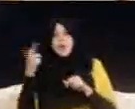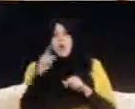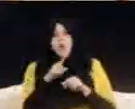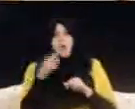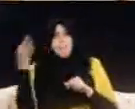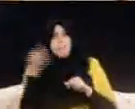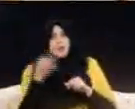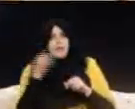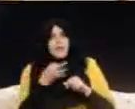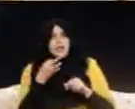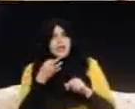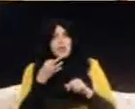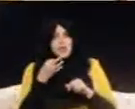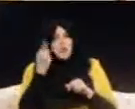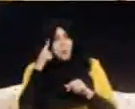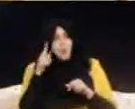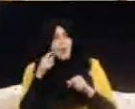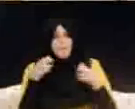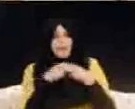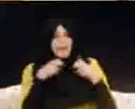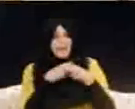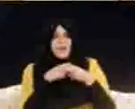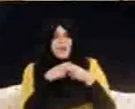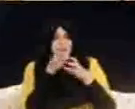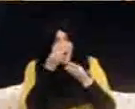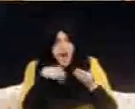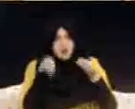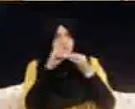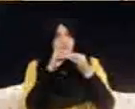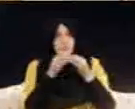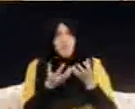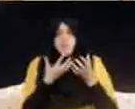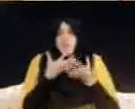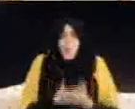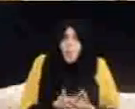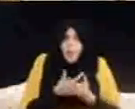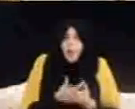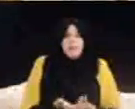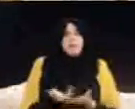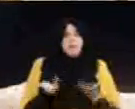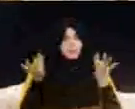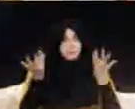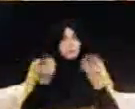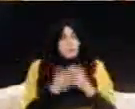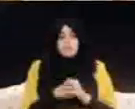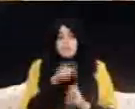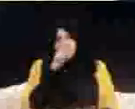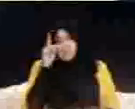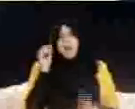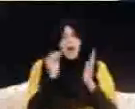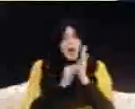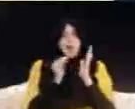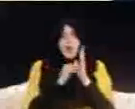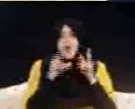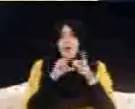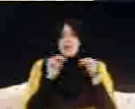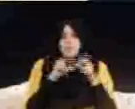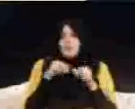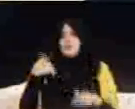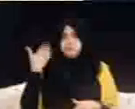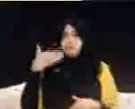هذه الأرباح إلى حد يرهق كواهلهم. وإلى حديث بقية إن شاء الله قدر لقاءات قادمة إن شاء